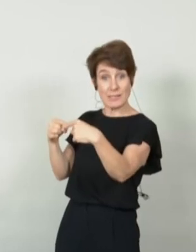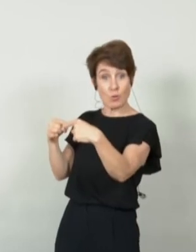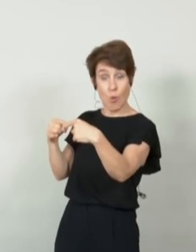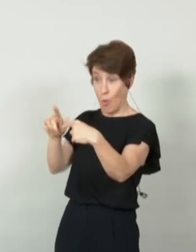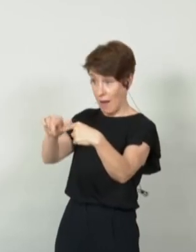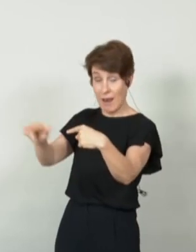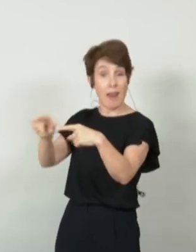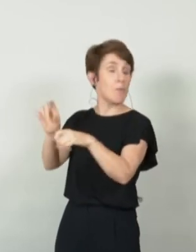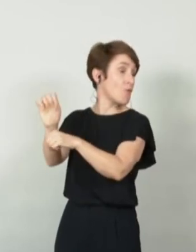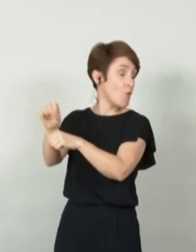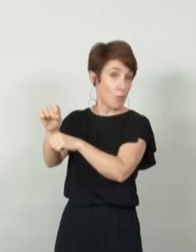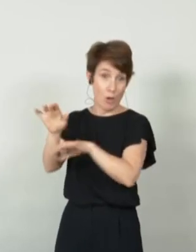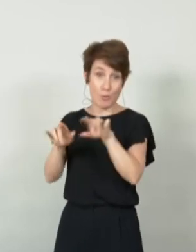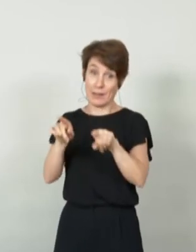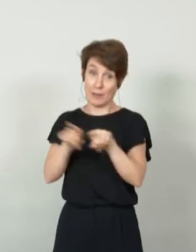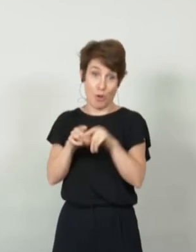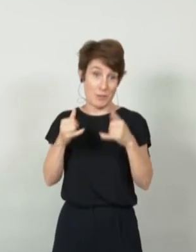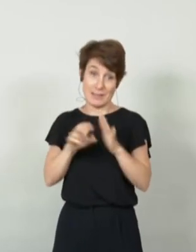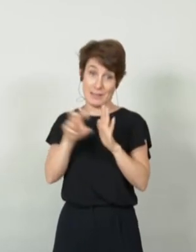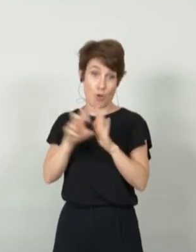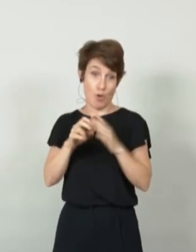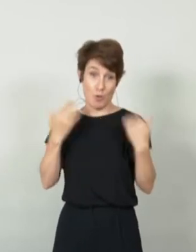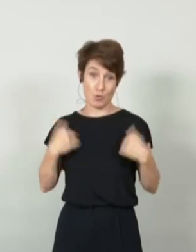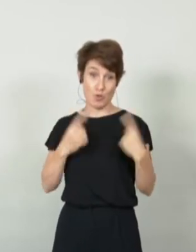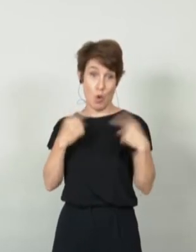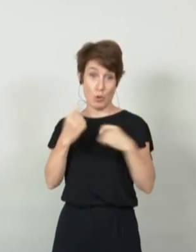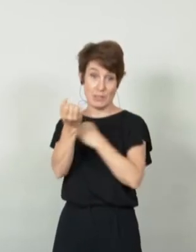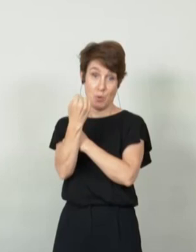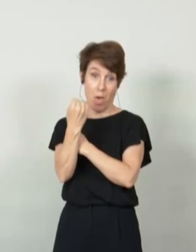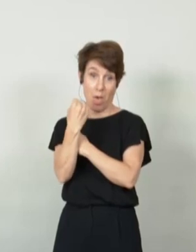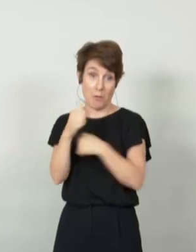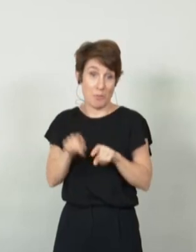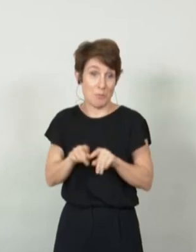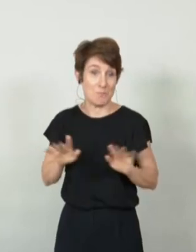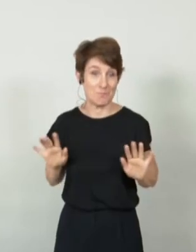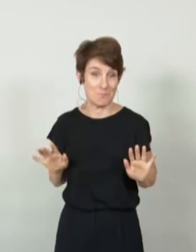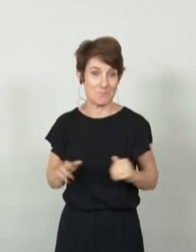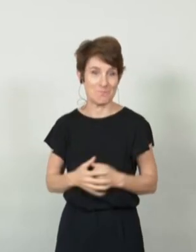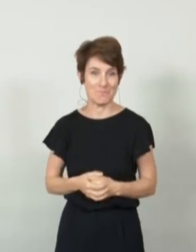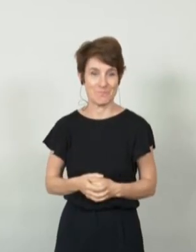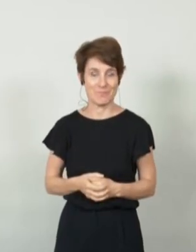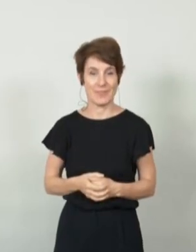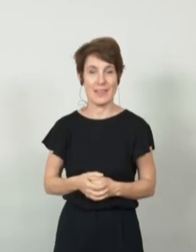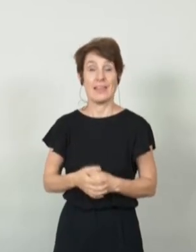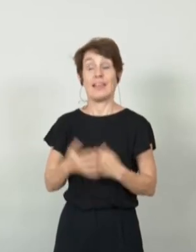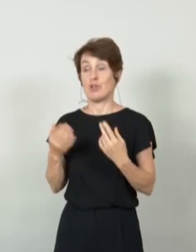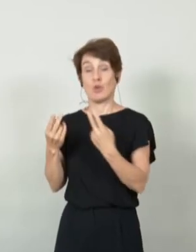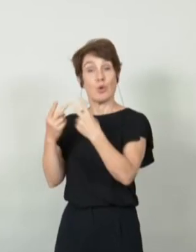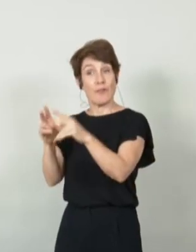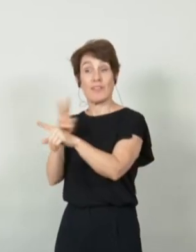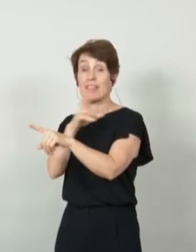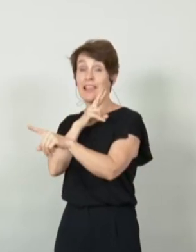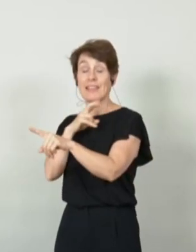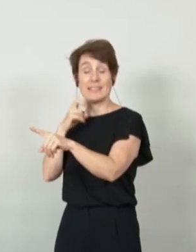aussi c'est un peu facile enfin refuser de faire vivre le jumelage avec Ray au vote